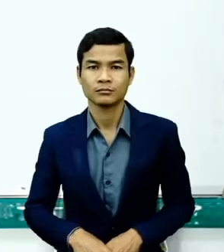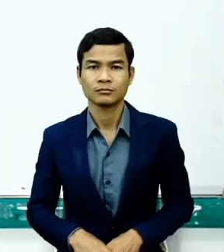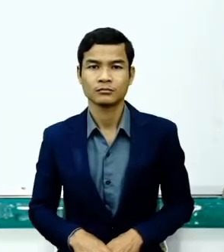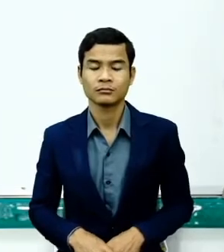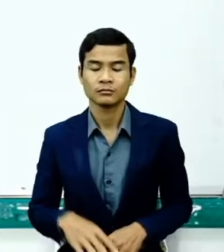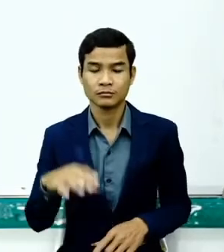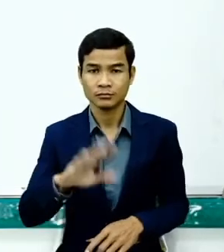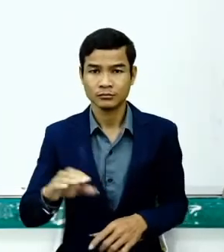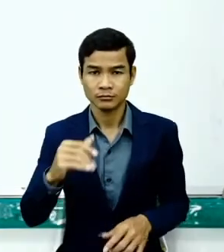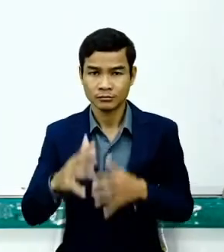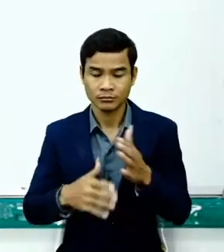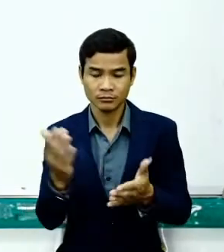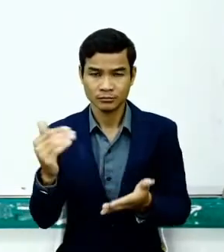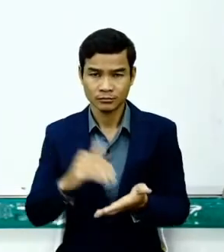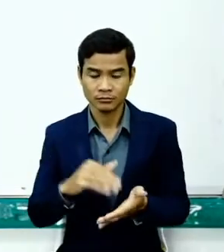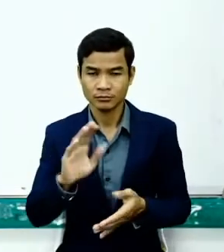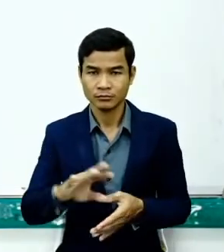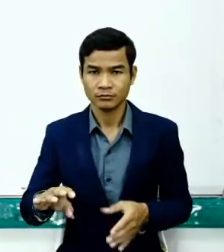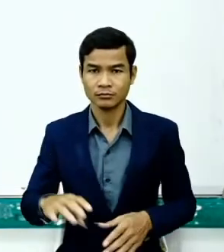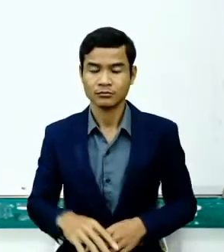ចាកូនអានម្ដងទៀត